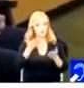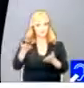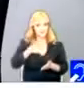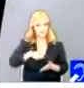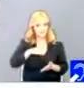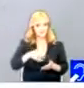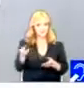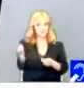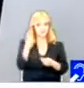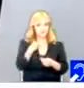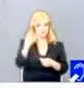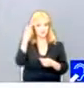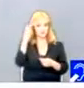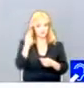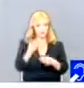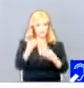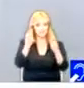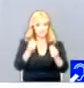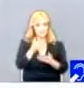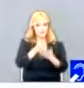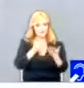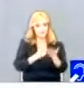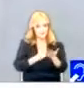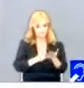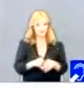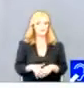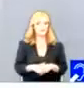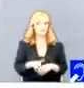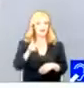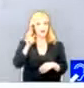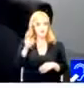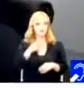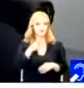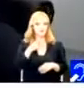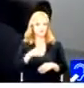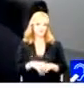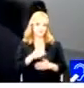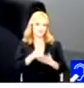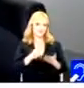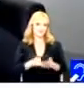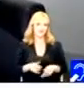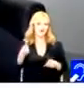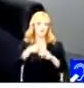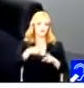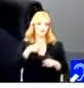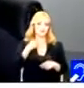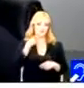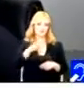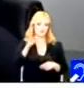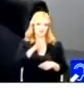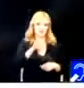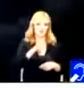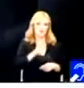pe susținerea Georgiei la adunarea generală a ONU, unde va fi supus dezbaterilor subiectul retragerii trupelor ruse de pe teritoriul